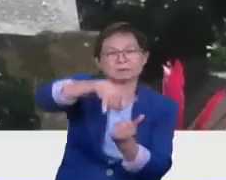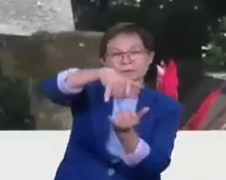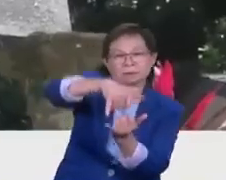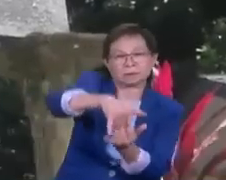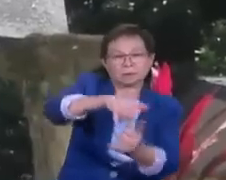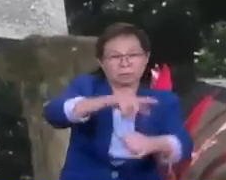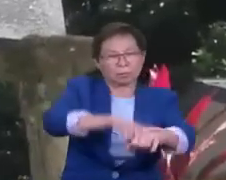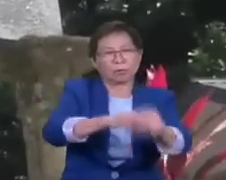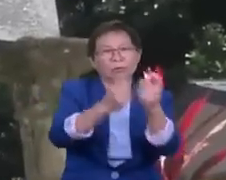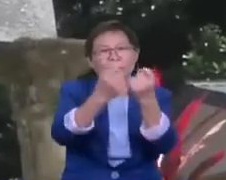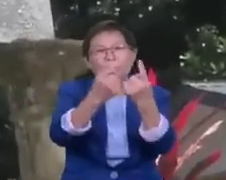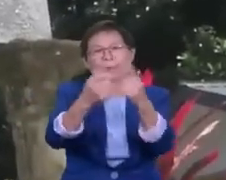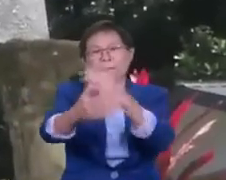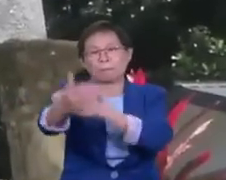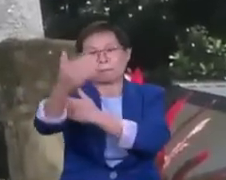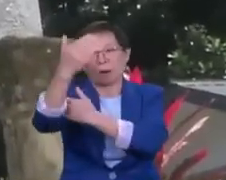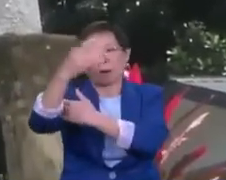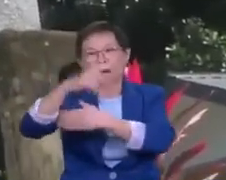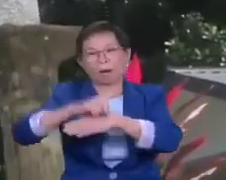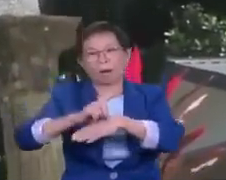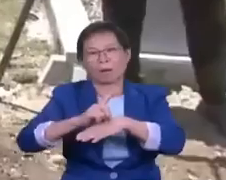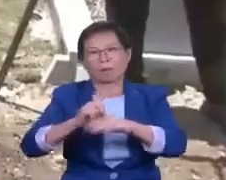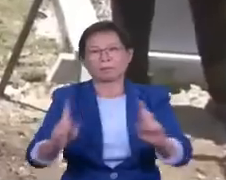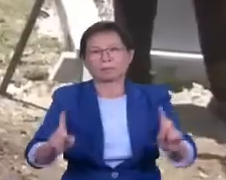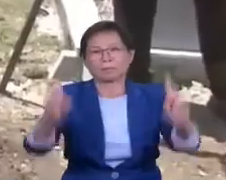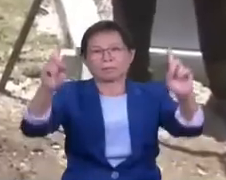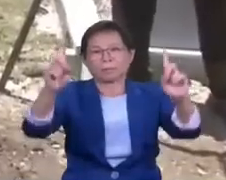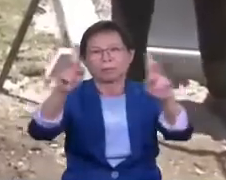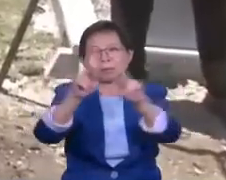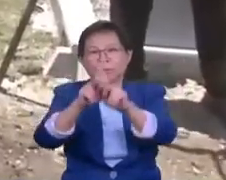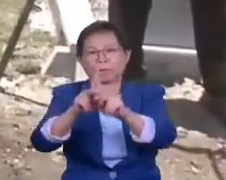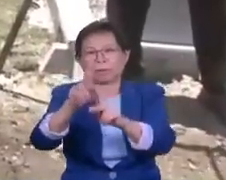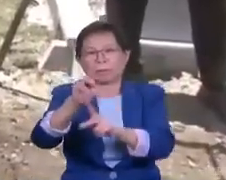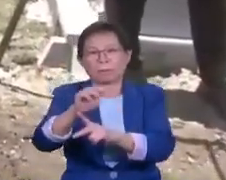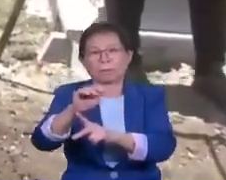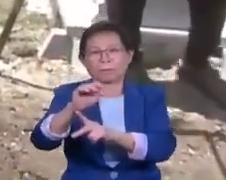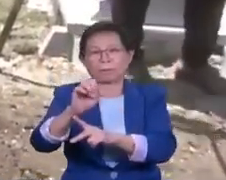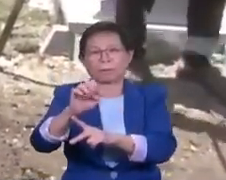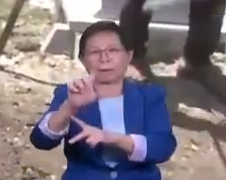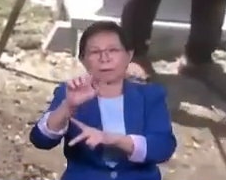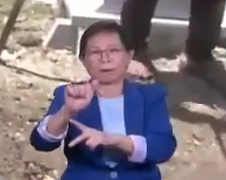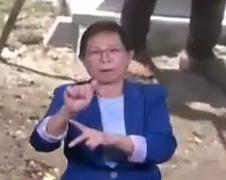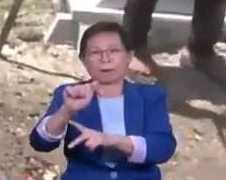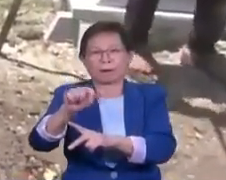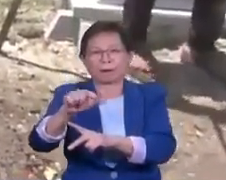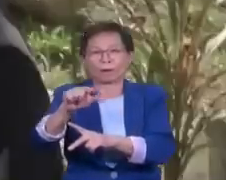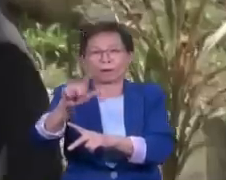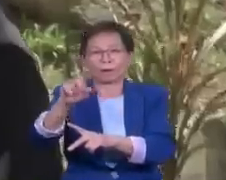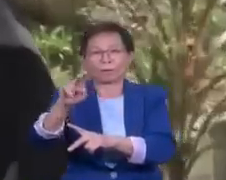sekitar pukul 11 pagi di tanah perkuburan Kampung melagui Batu Enam